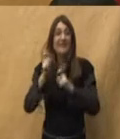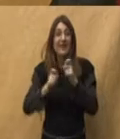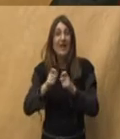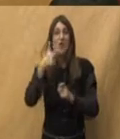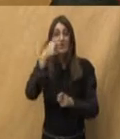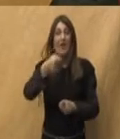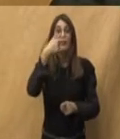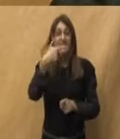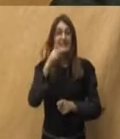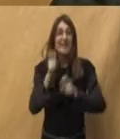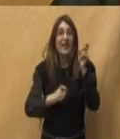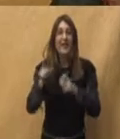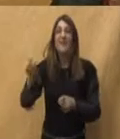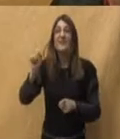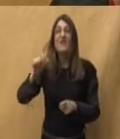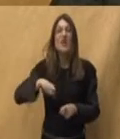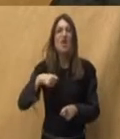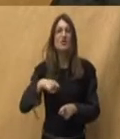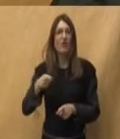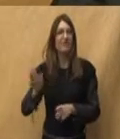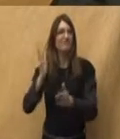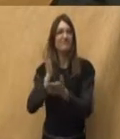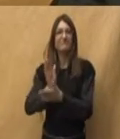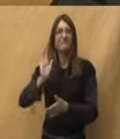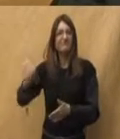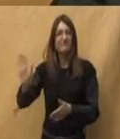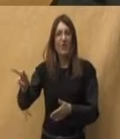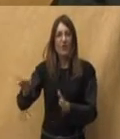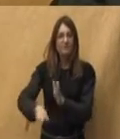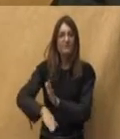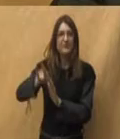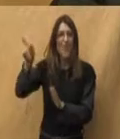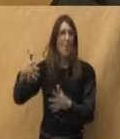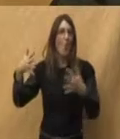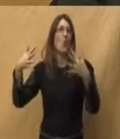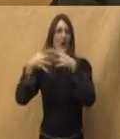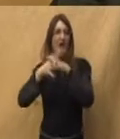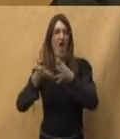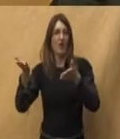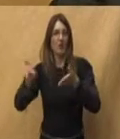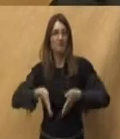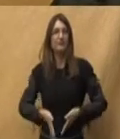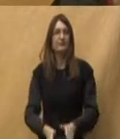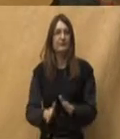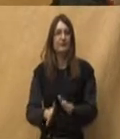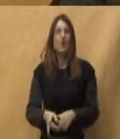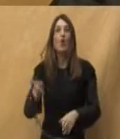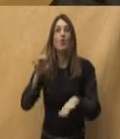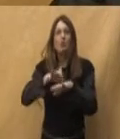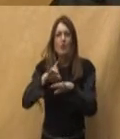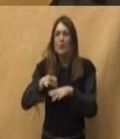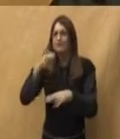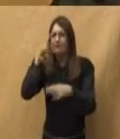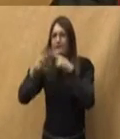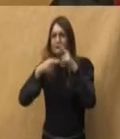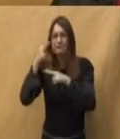12 godina, 120 kila, dakle tipični dečko koji je odrastao u urbanoj sredini. Primili su ga liječnici, obradili